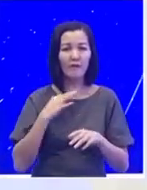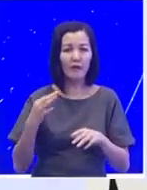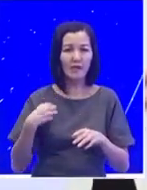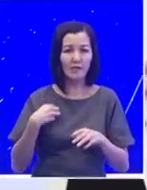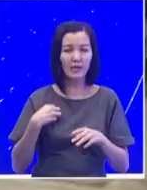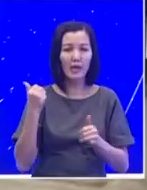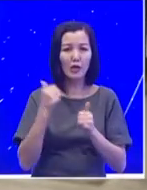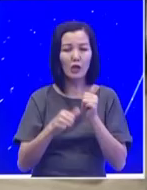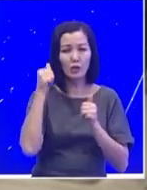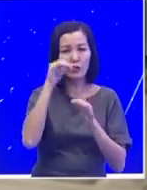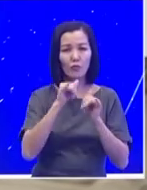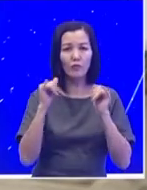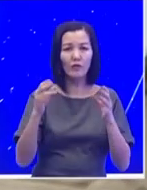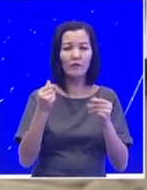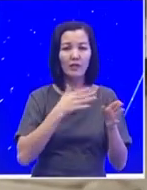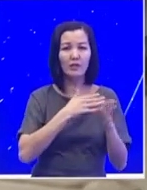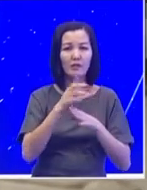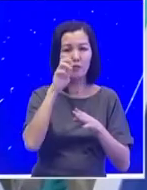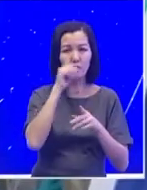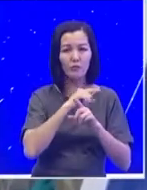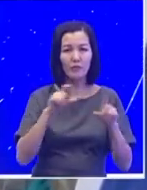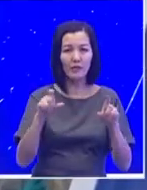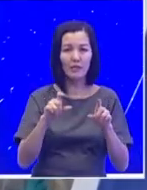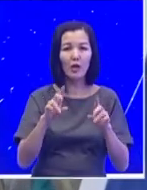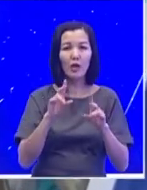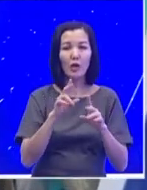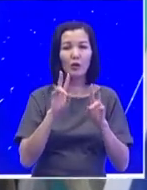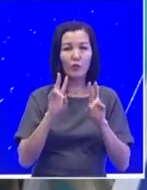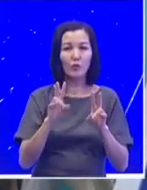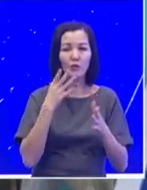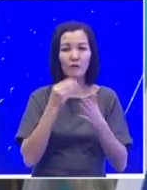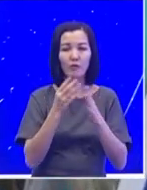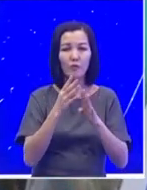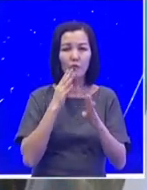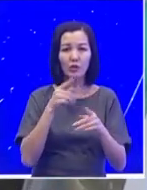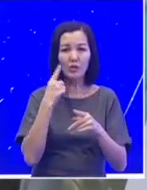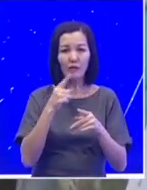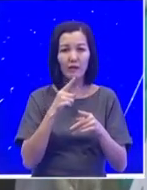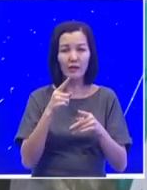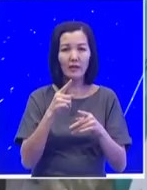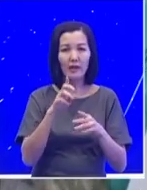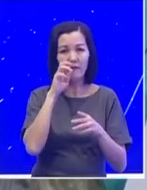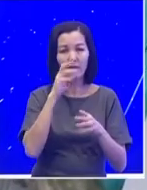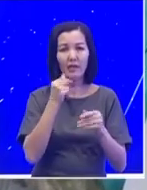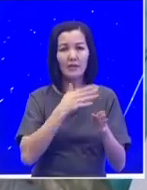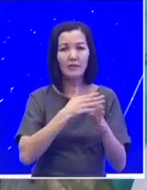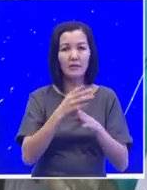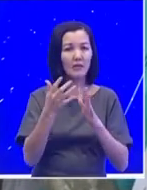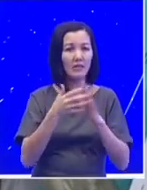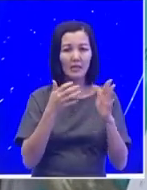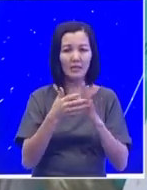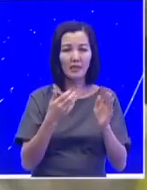правительство ежегодно увеличивает финансирование госбольниц. Однако медики, в свою очередь, утверждают, что финансирование госбольниц